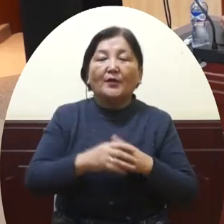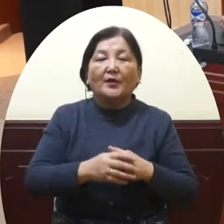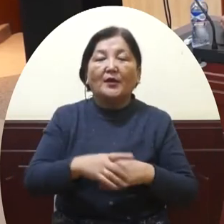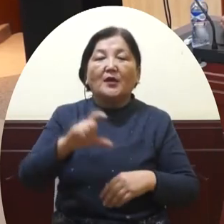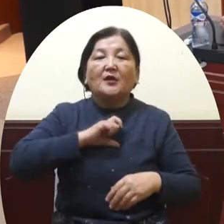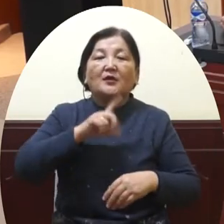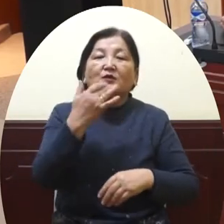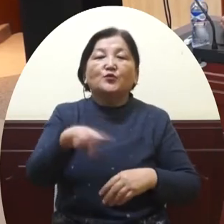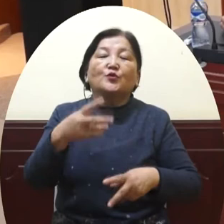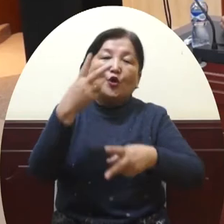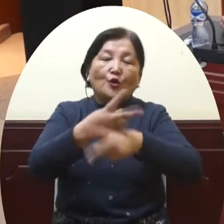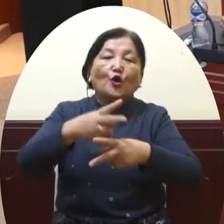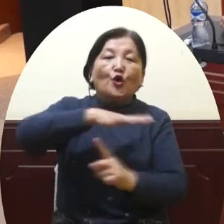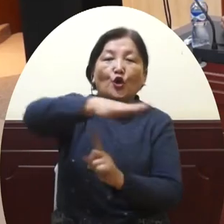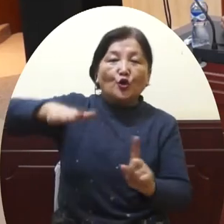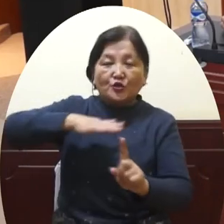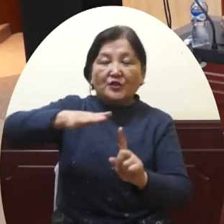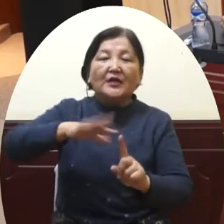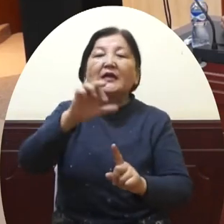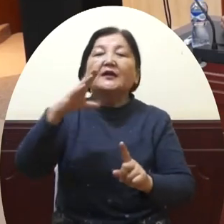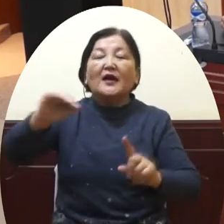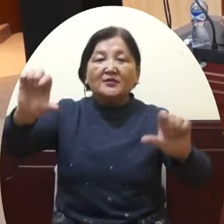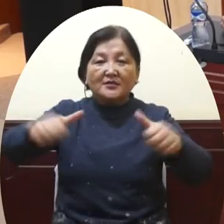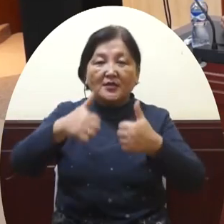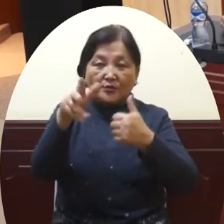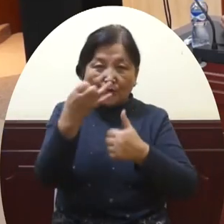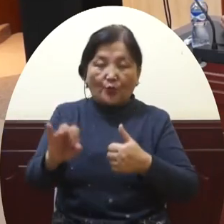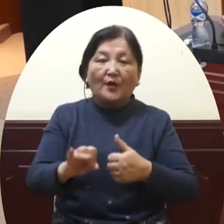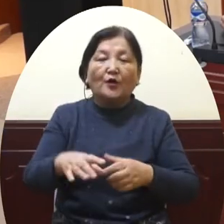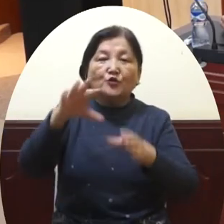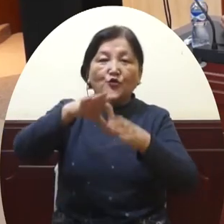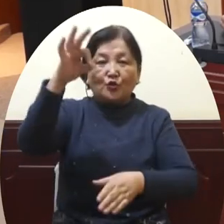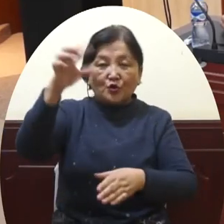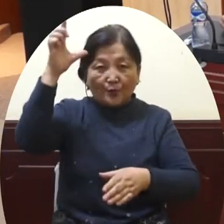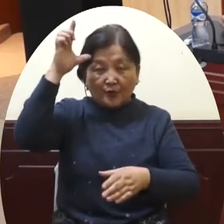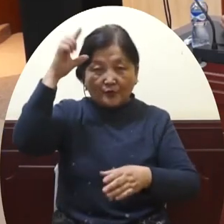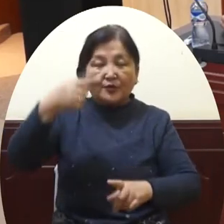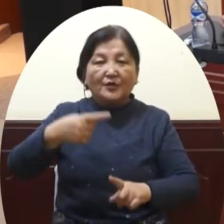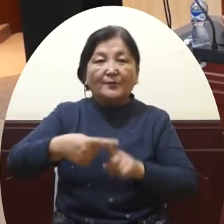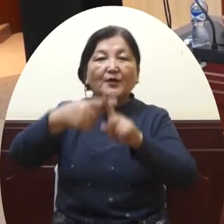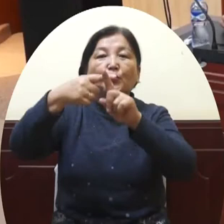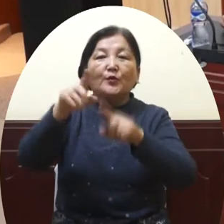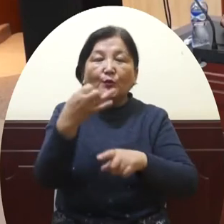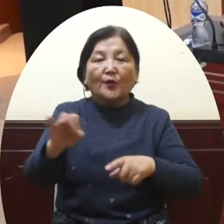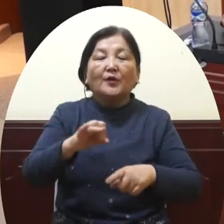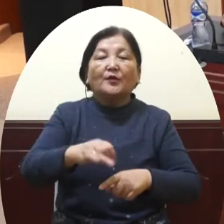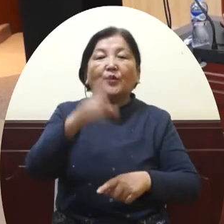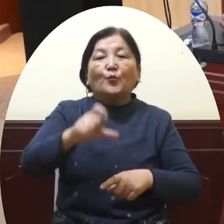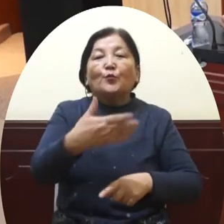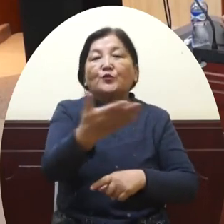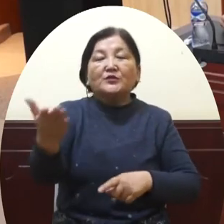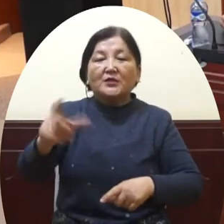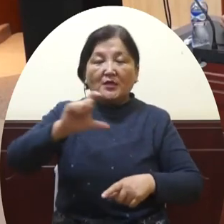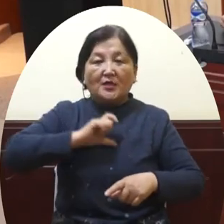эрхтэн орчинг хэрхэн сайжруулах, сонгогчдын боловсролыг нэмэгдүүлэх замаар тэдний эрхийг